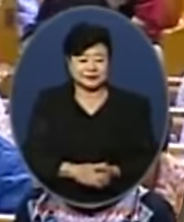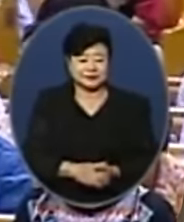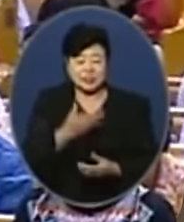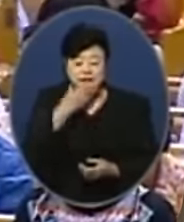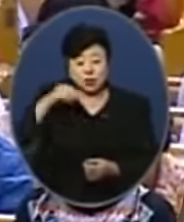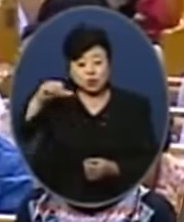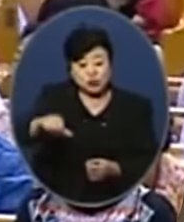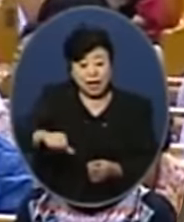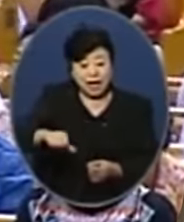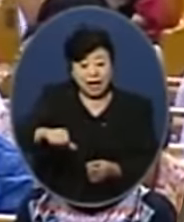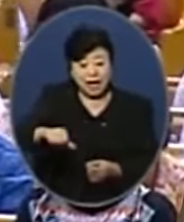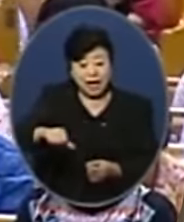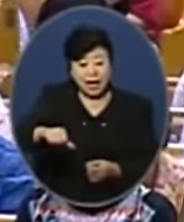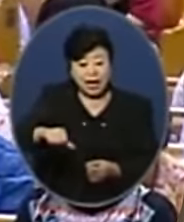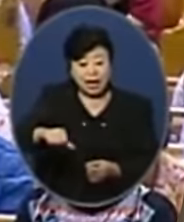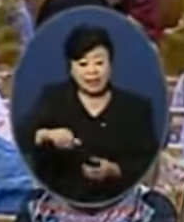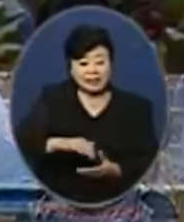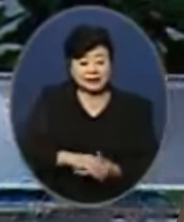저주가